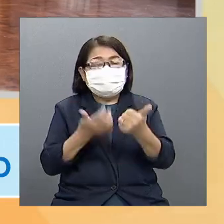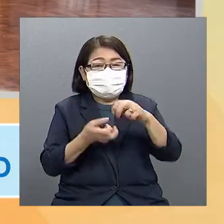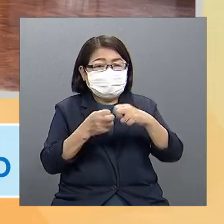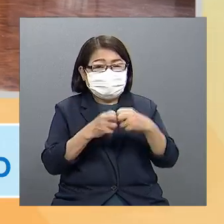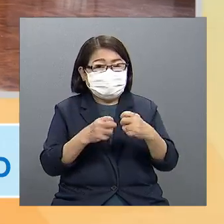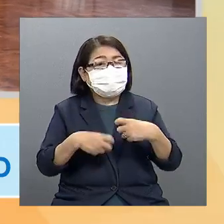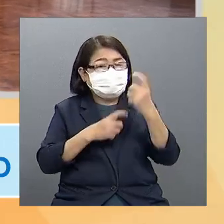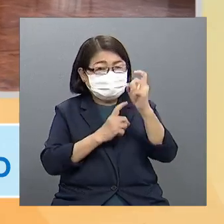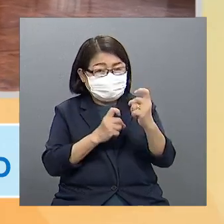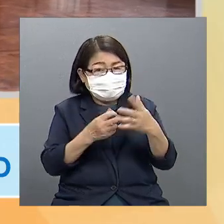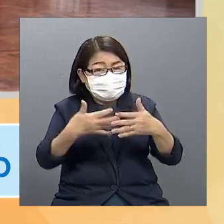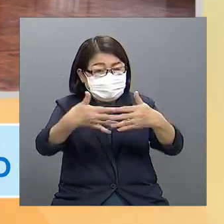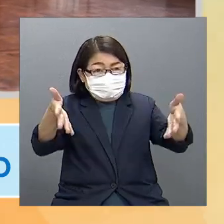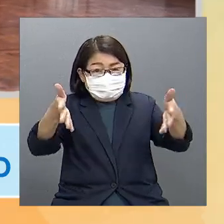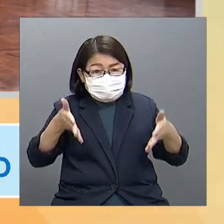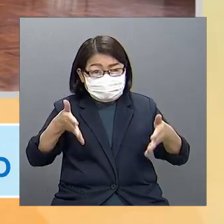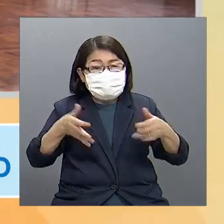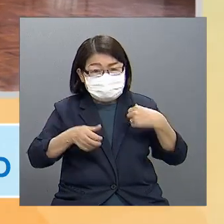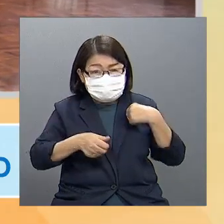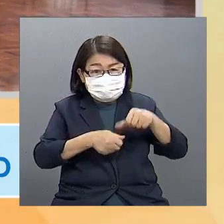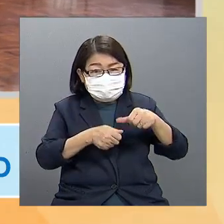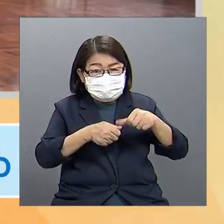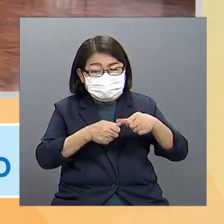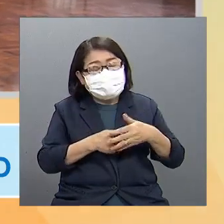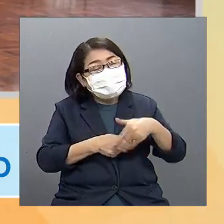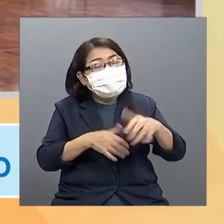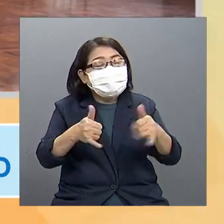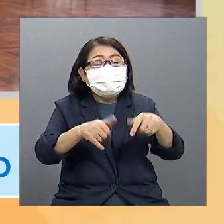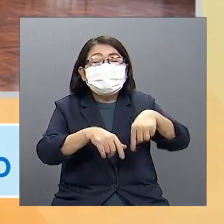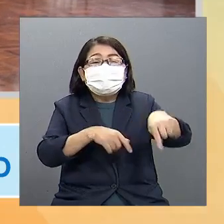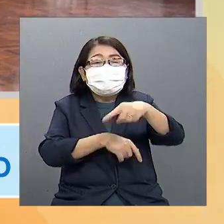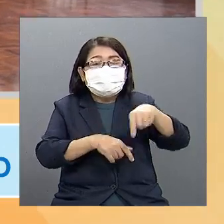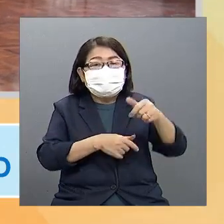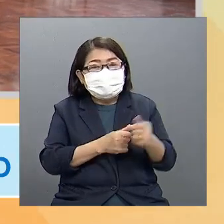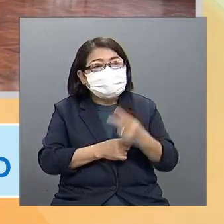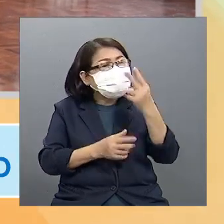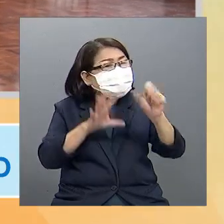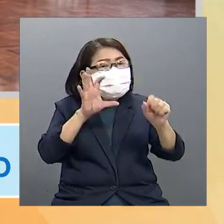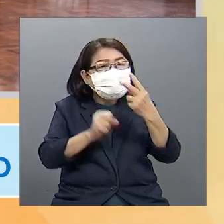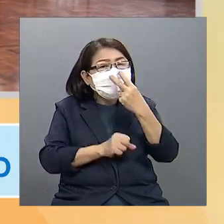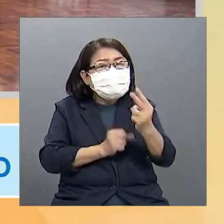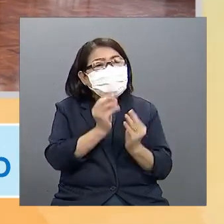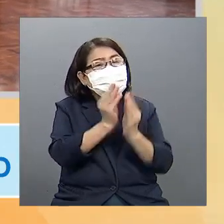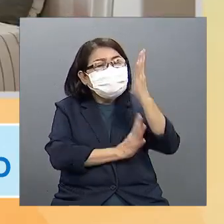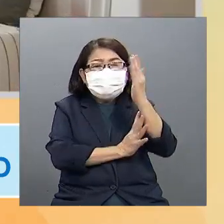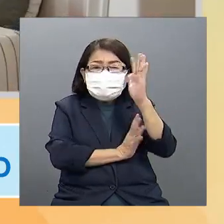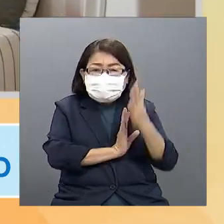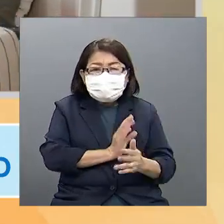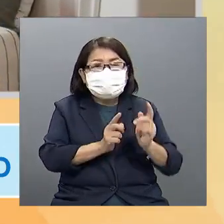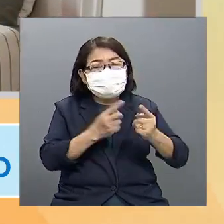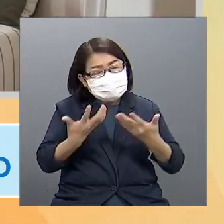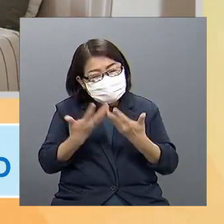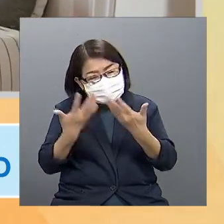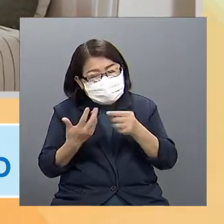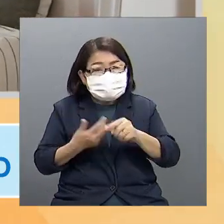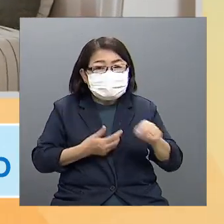เคลื่อนไหวร่างกายไปเรียนรู้สิ่งต่างๆไปดูหนอนแมลงต้นไม้ใบหญ้าอากาศบริ